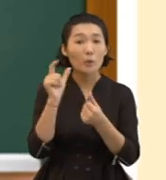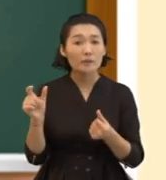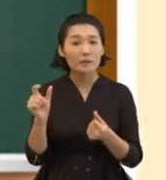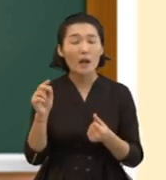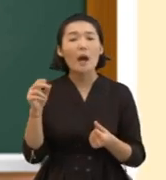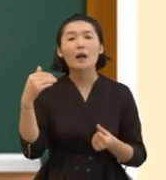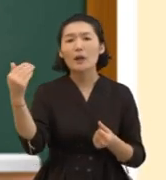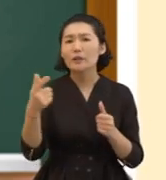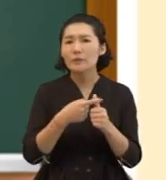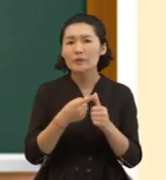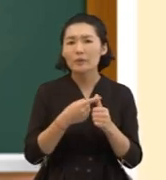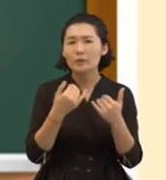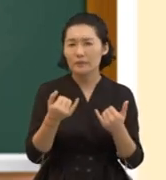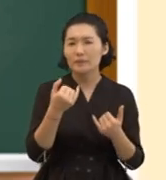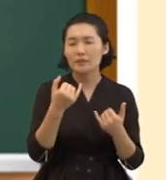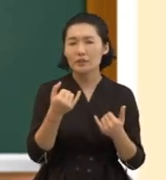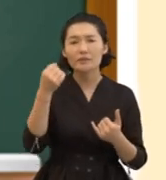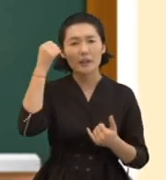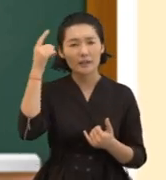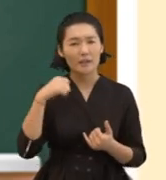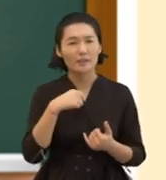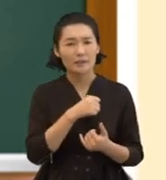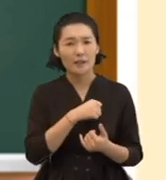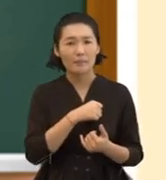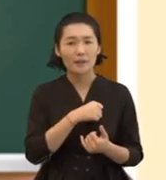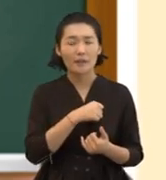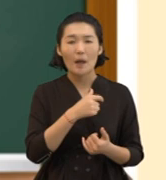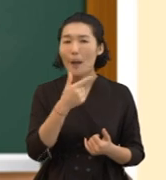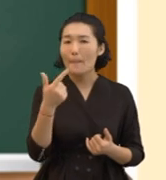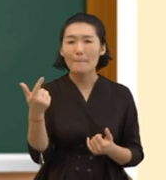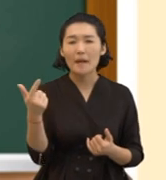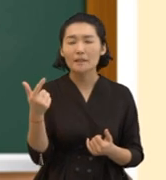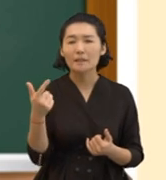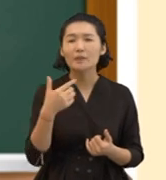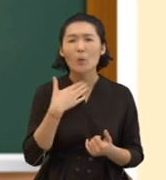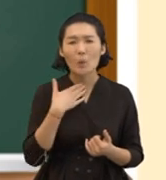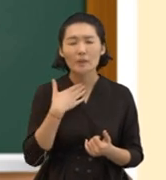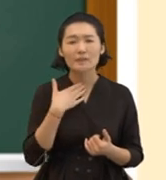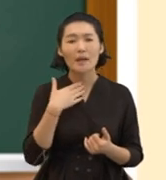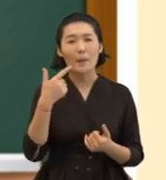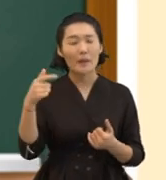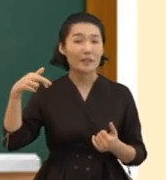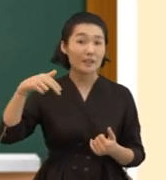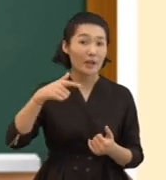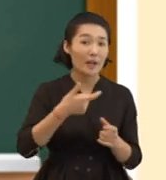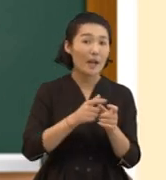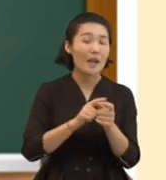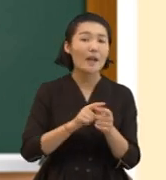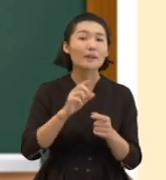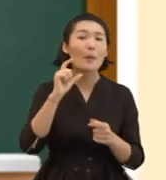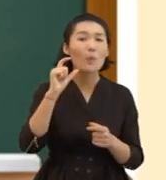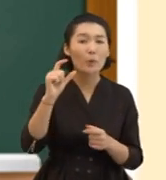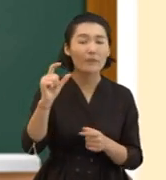ребята сейчас догадайтесь сами мягкий голос мягкий шаг это буква